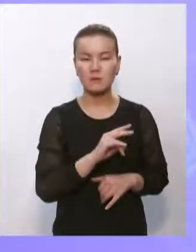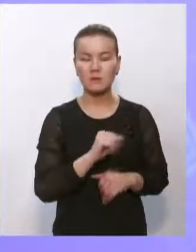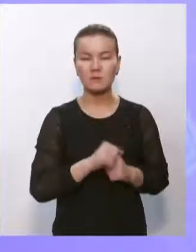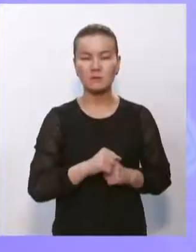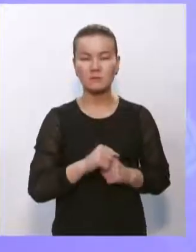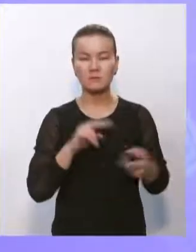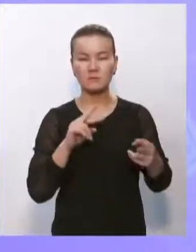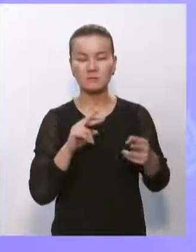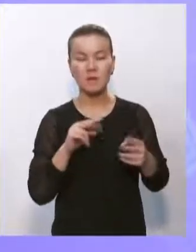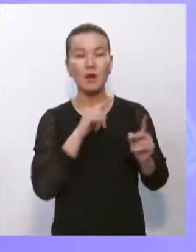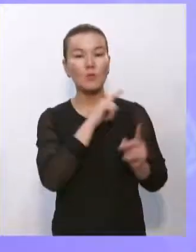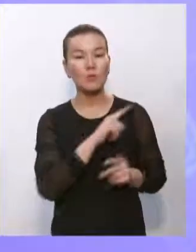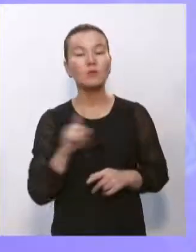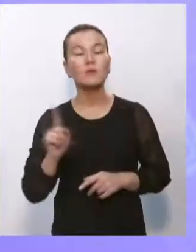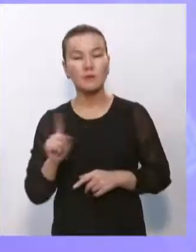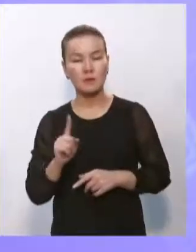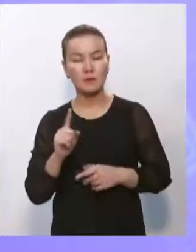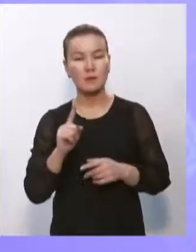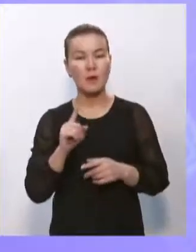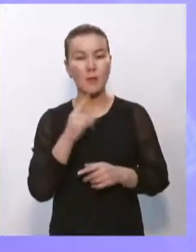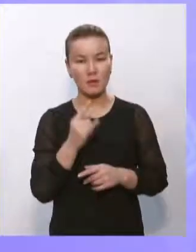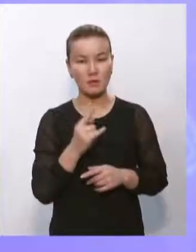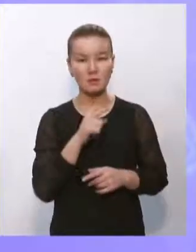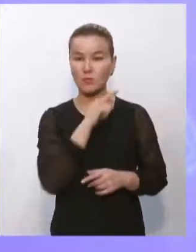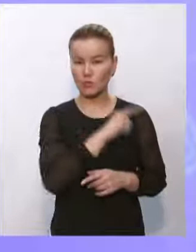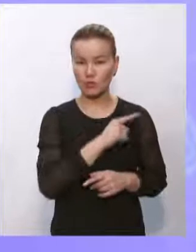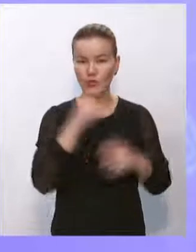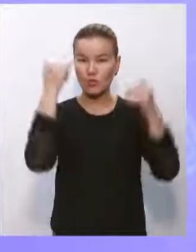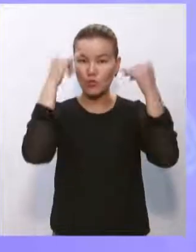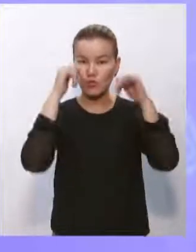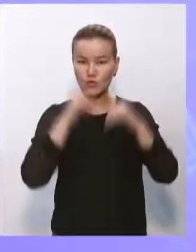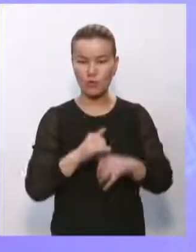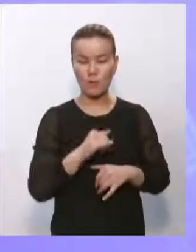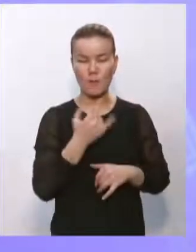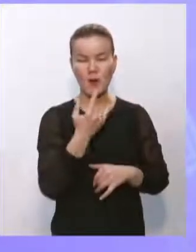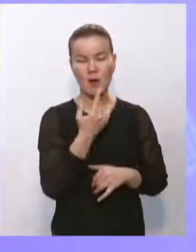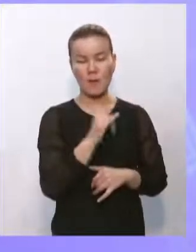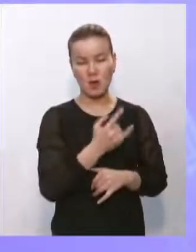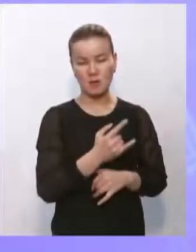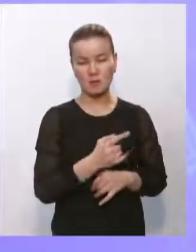Бул эмненин баласы? Бул уйдун баласы, музоо.